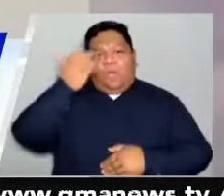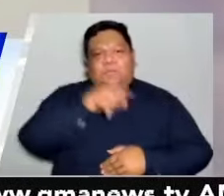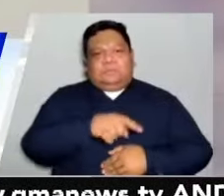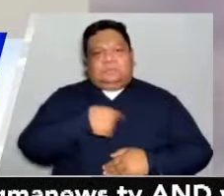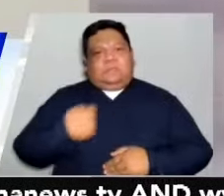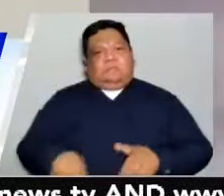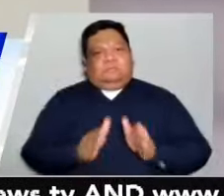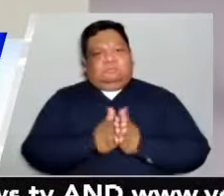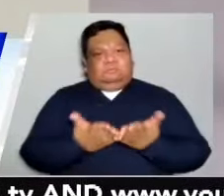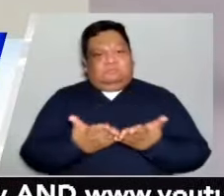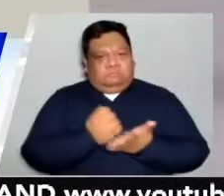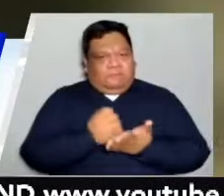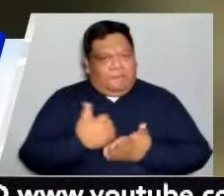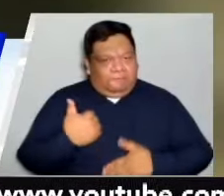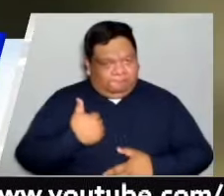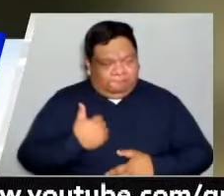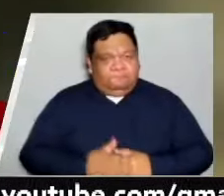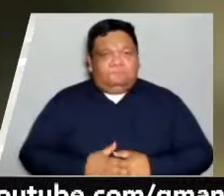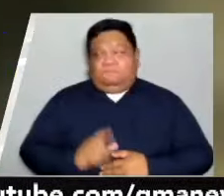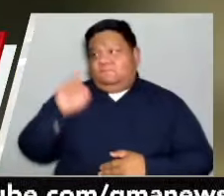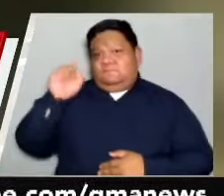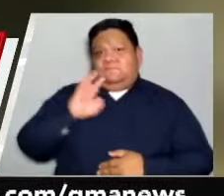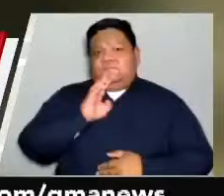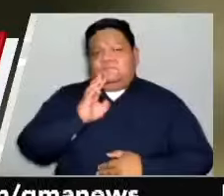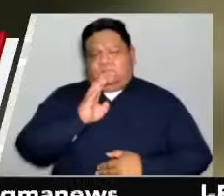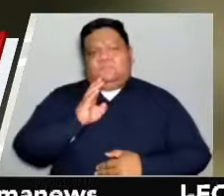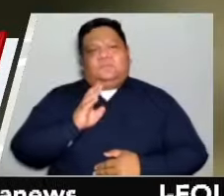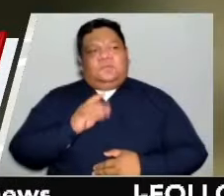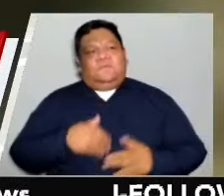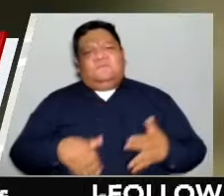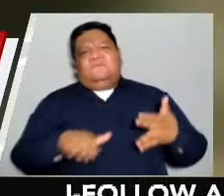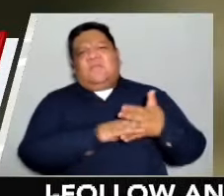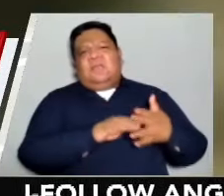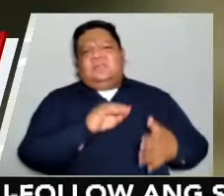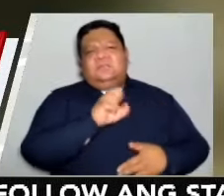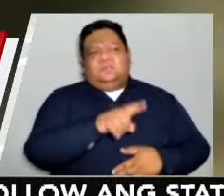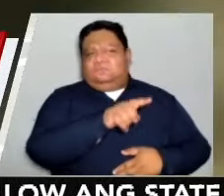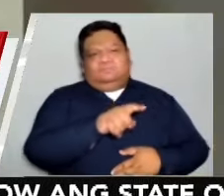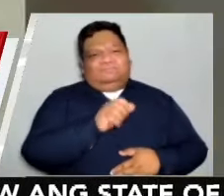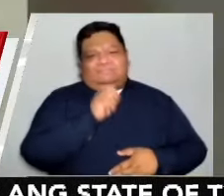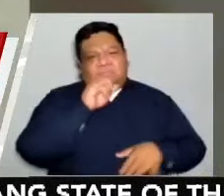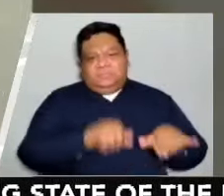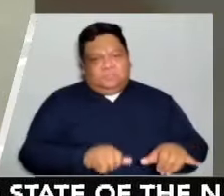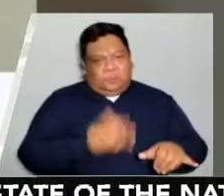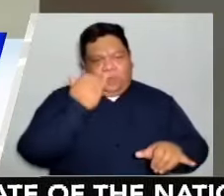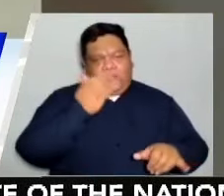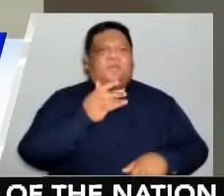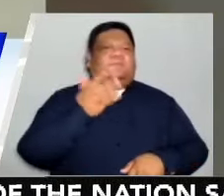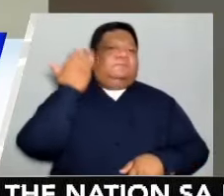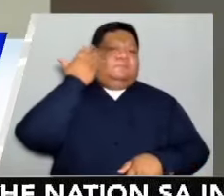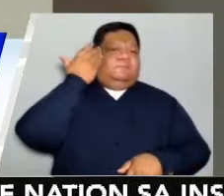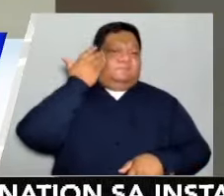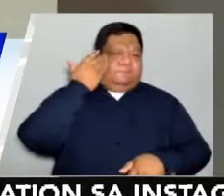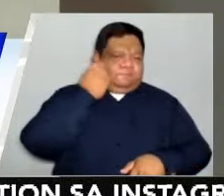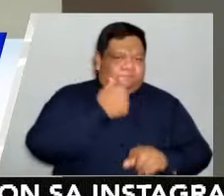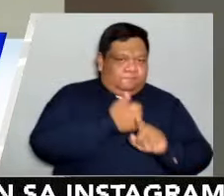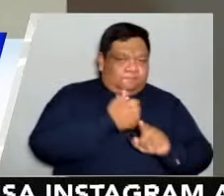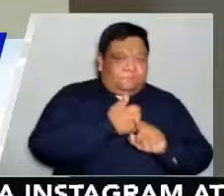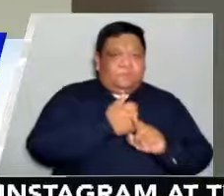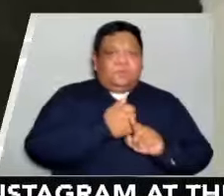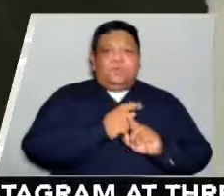deportation case um for undesirable and for misrepresentation zang mir ang pangalan sa Chinese passport